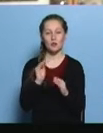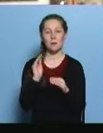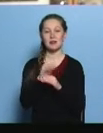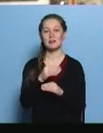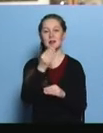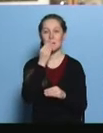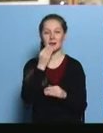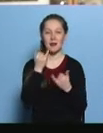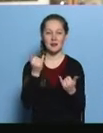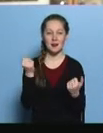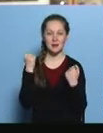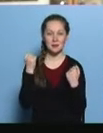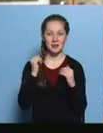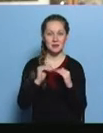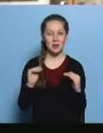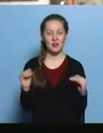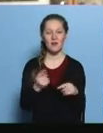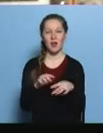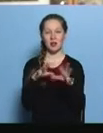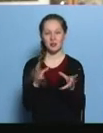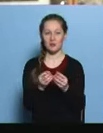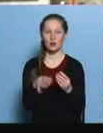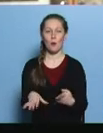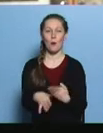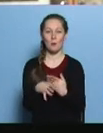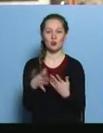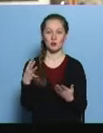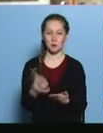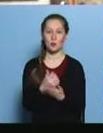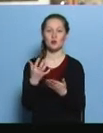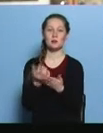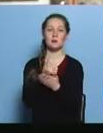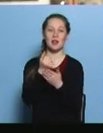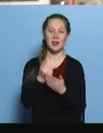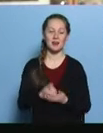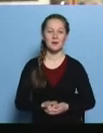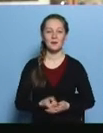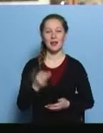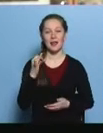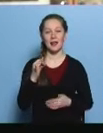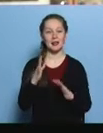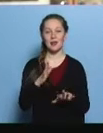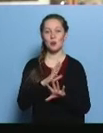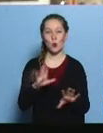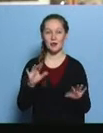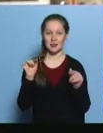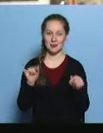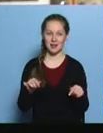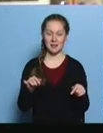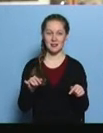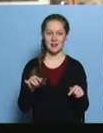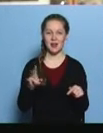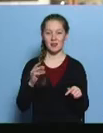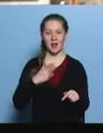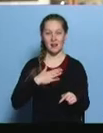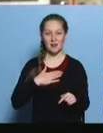питание для спортсменов. Это все, конечно же, поможет принести огромный успех не только здесь, на